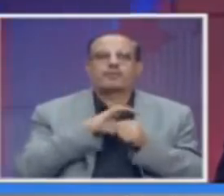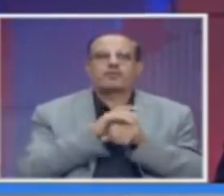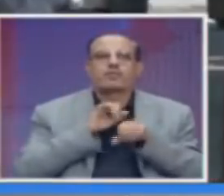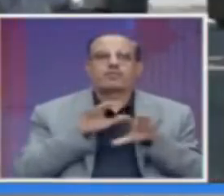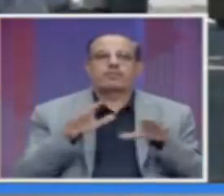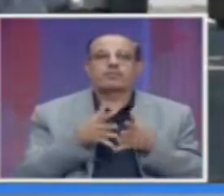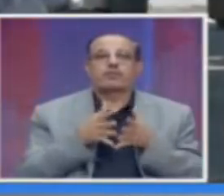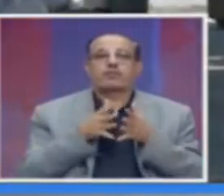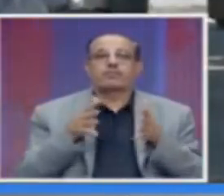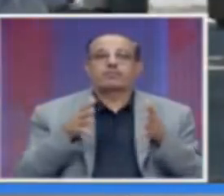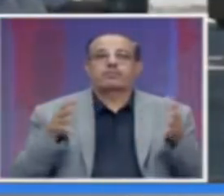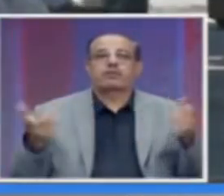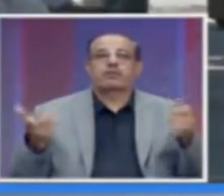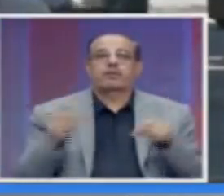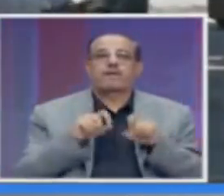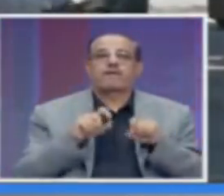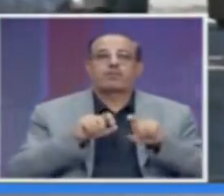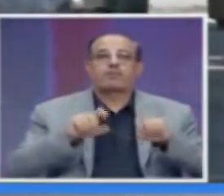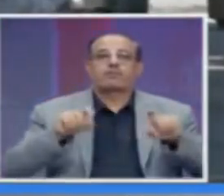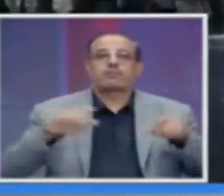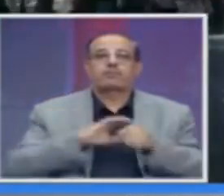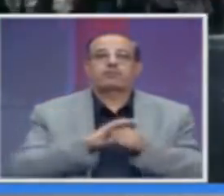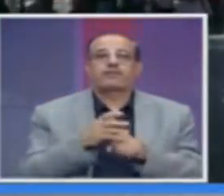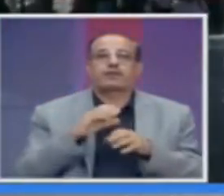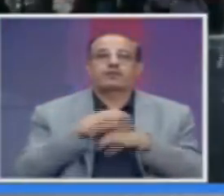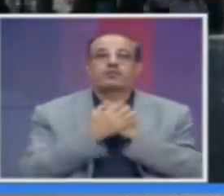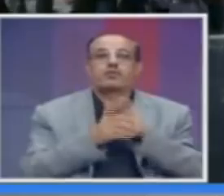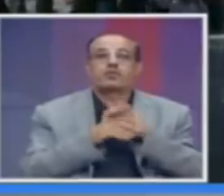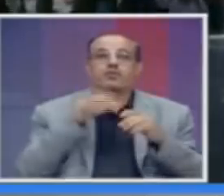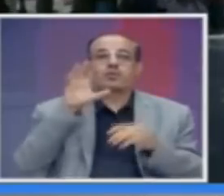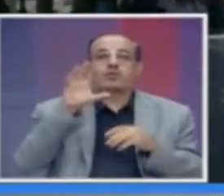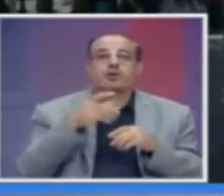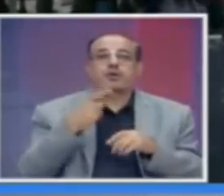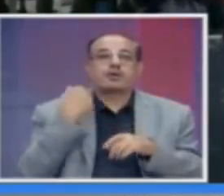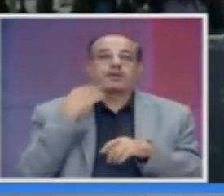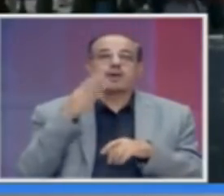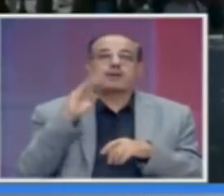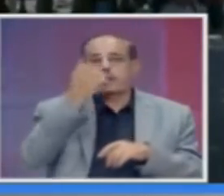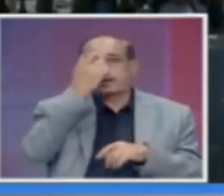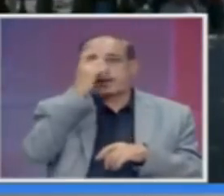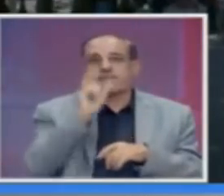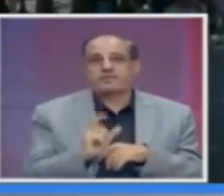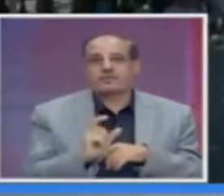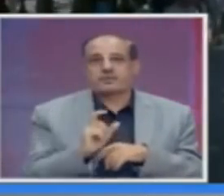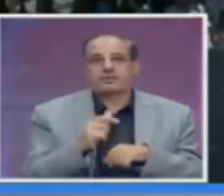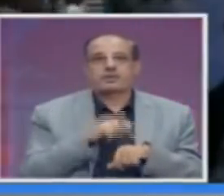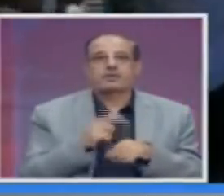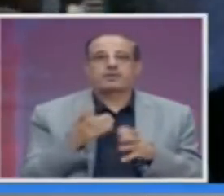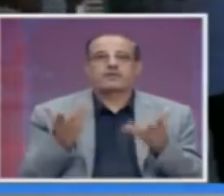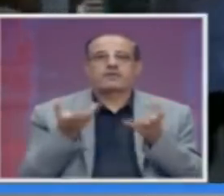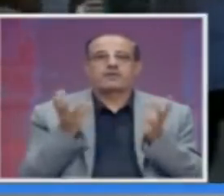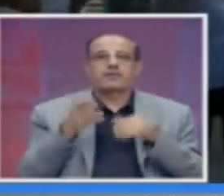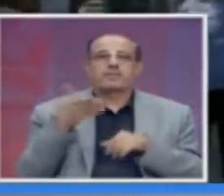تفشي فيروس كورونا. وتصاعدت حالات الإصابة بفيروس كورونا في تونس لتبلغ حاليا أكثر من 40,000، في